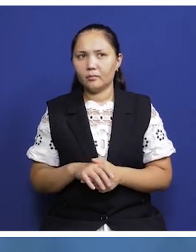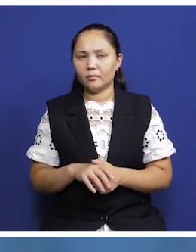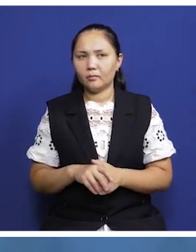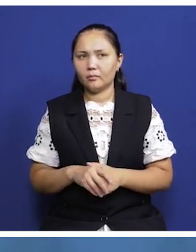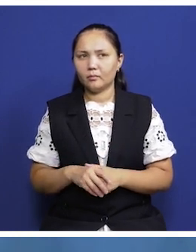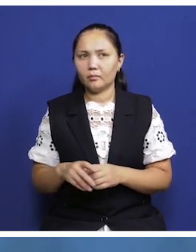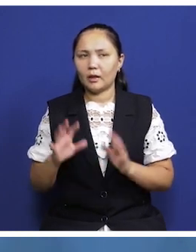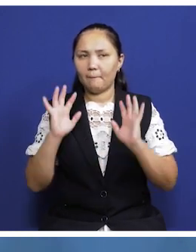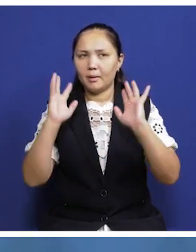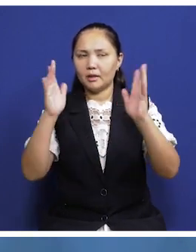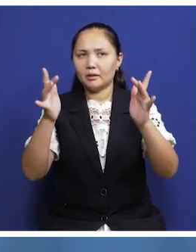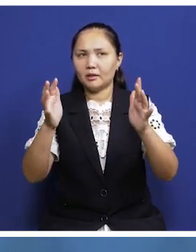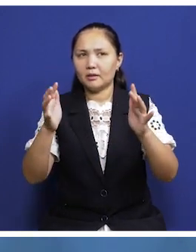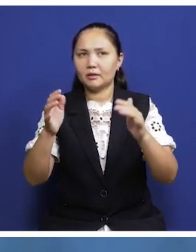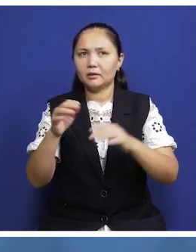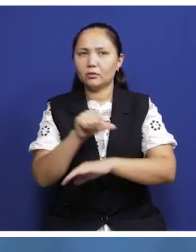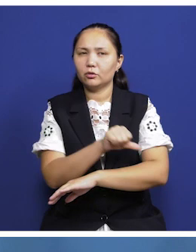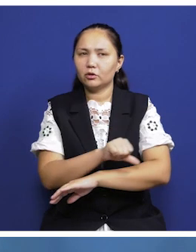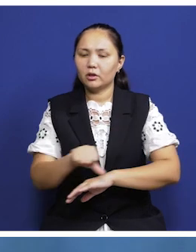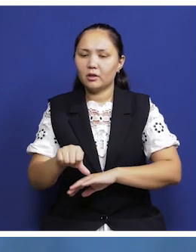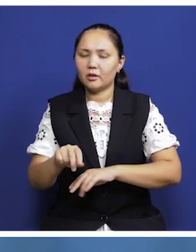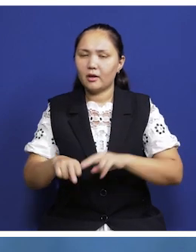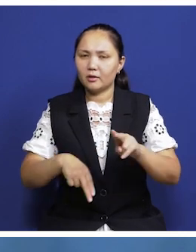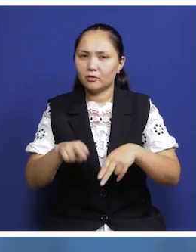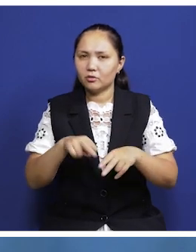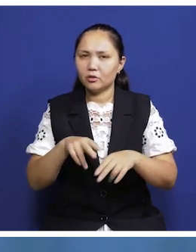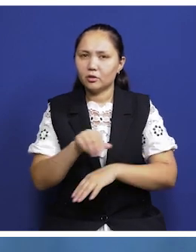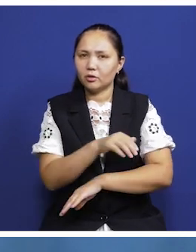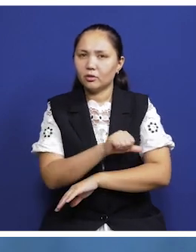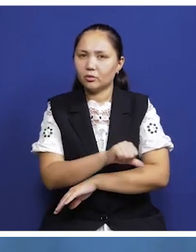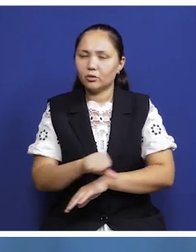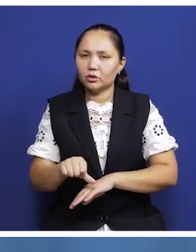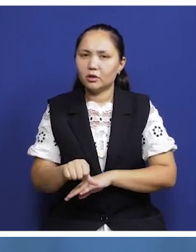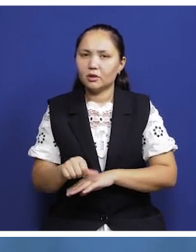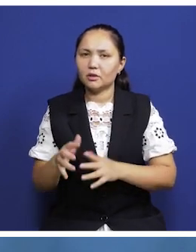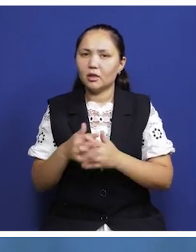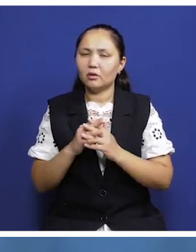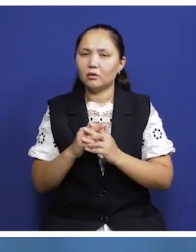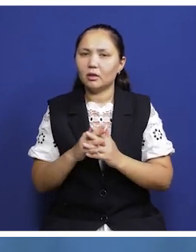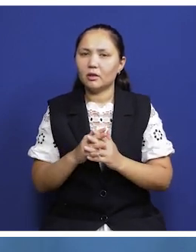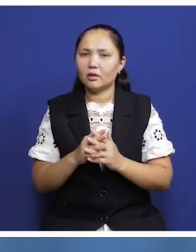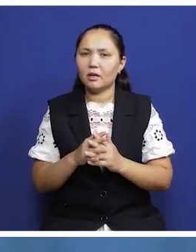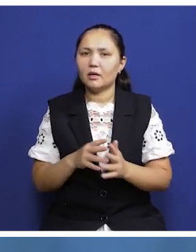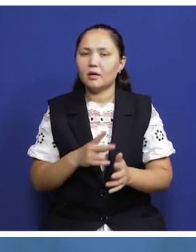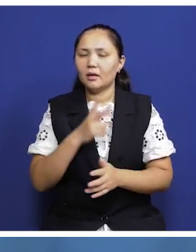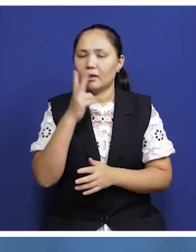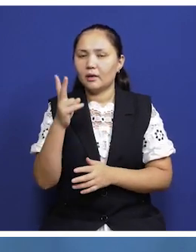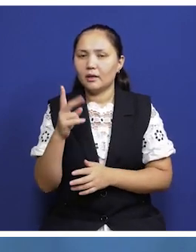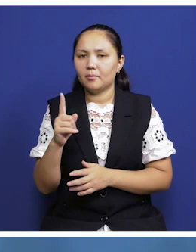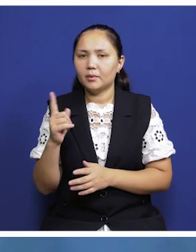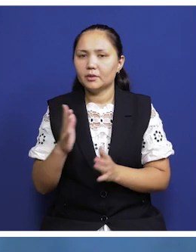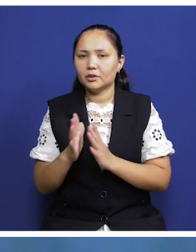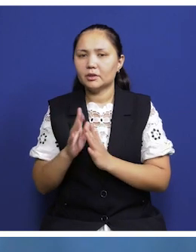скверлерде, парктерде немесе тротуарлардың жандарына қойып жүрміз. Мен ауылдарынан жүрген кезде бірінші кезекте соларды байқап жүрмін. Мына